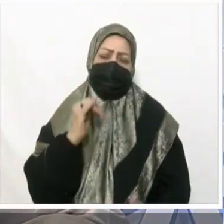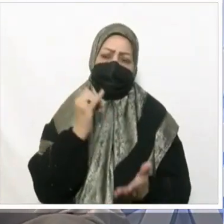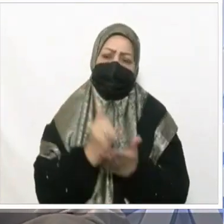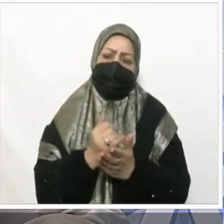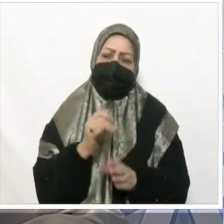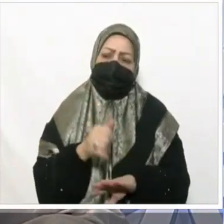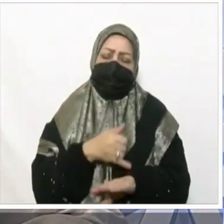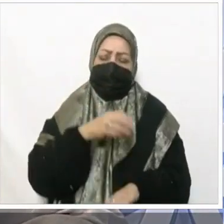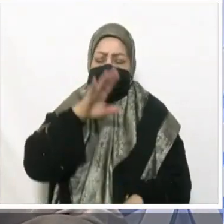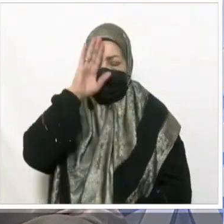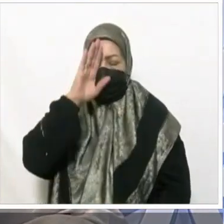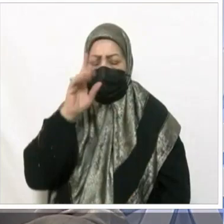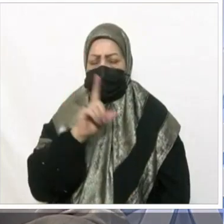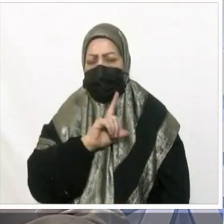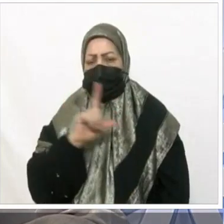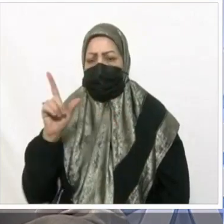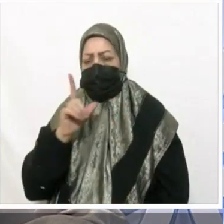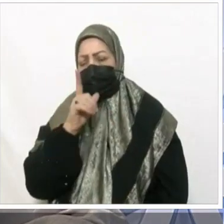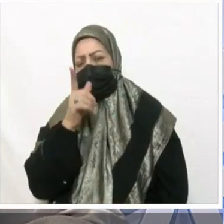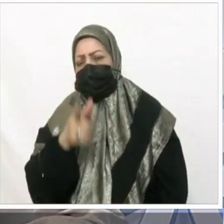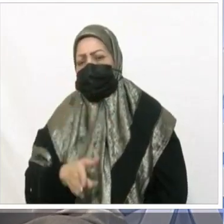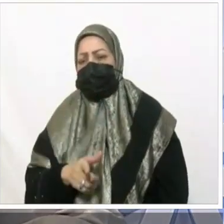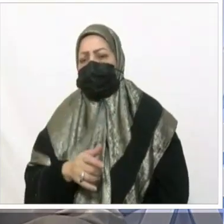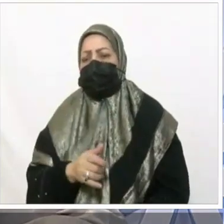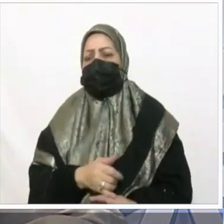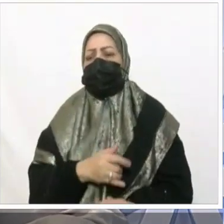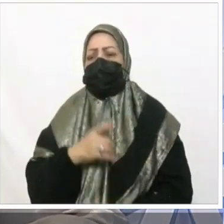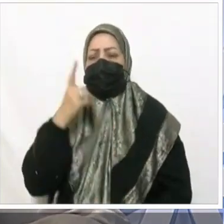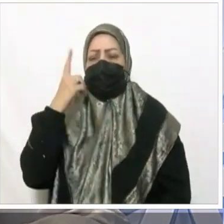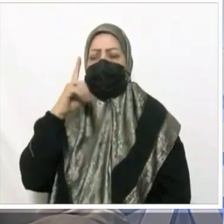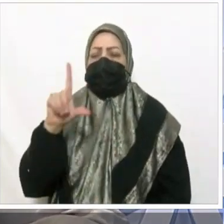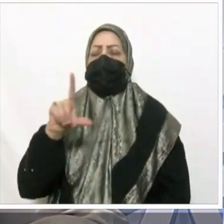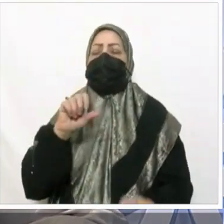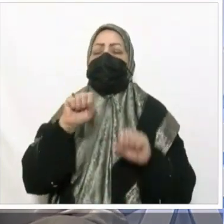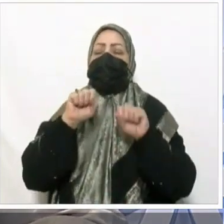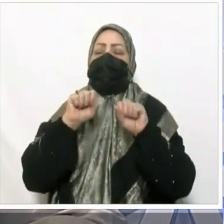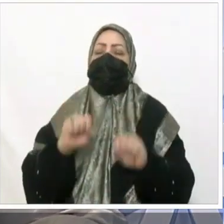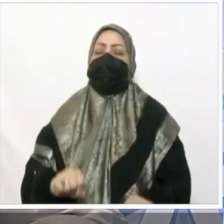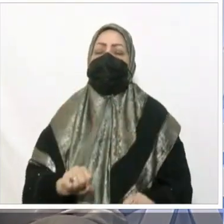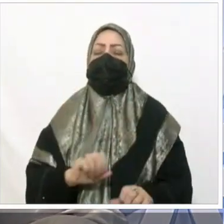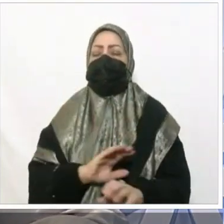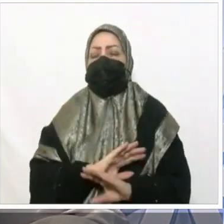يقولهم لا تحرموا إلا بالتمتع،